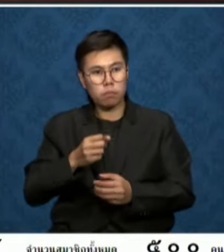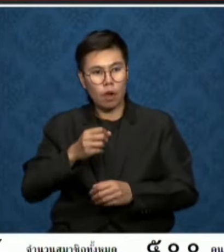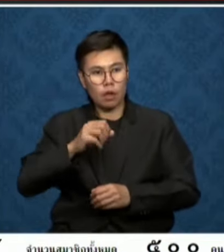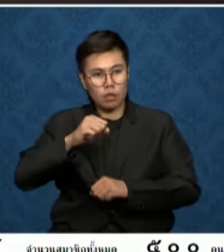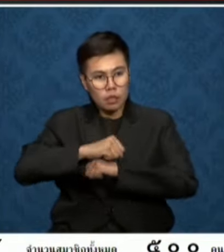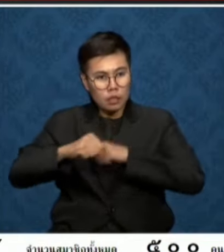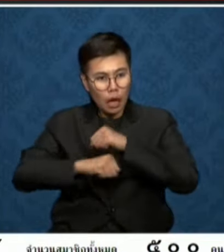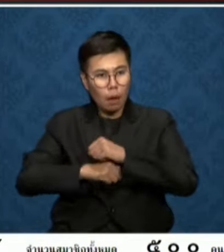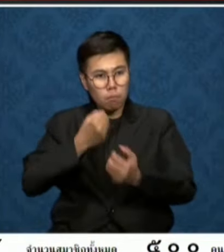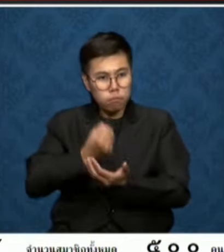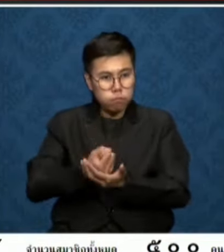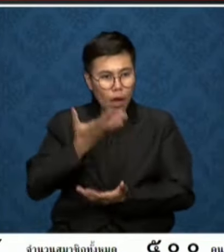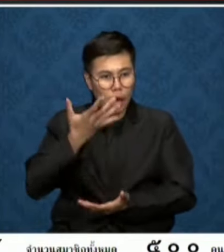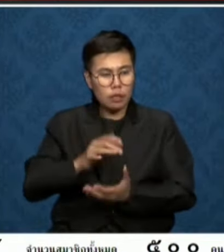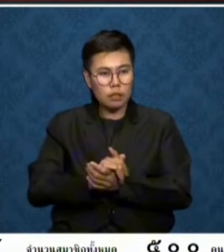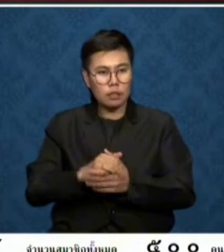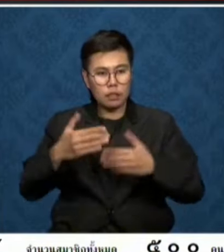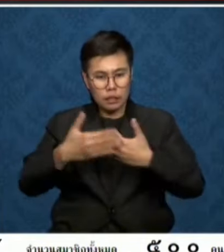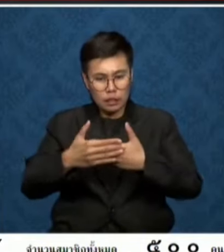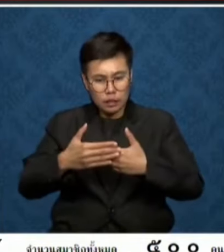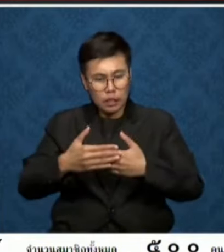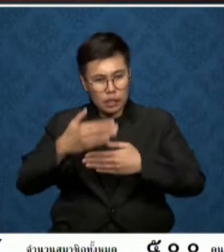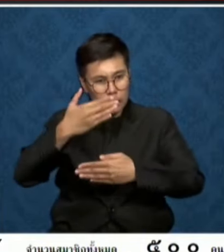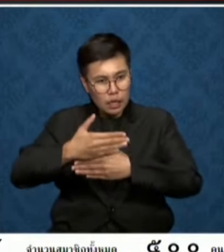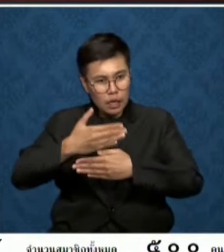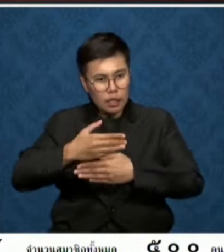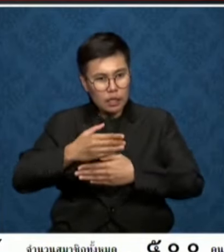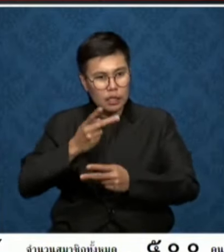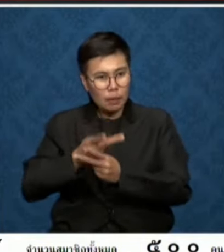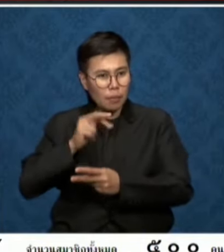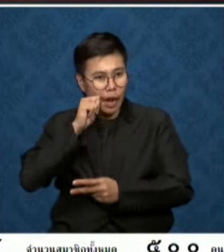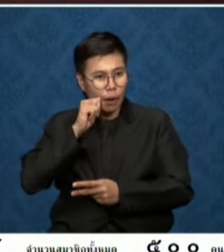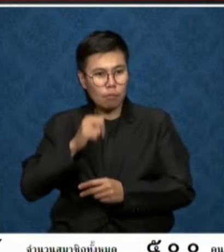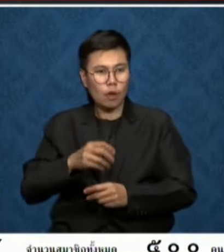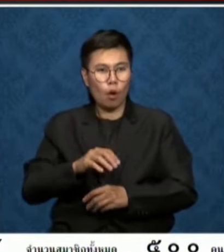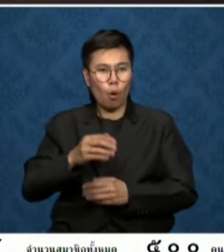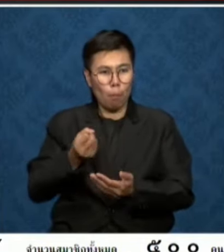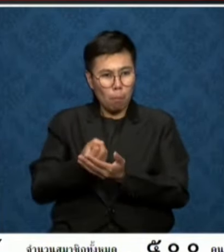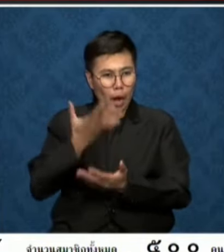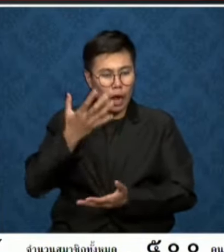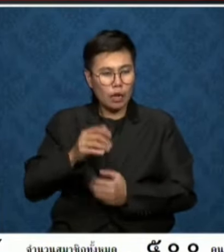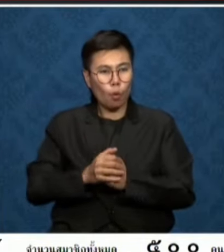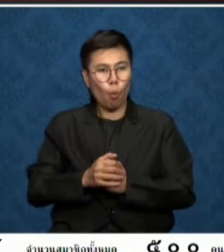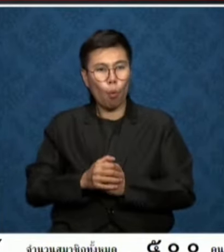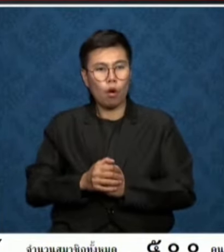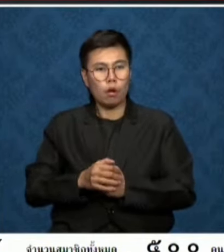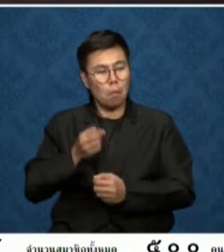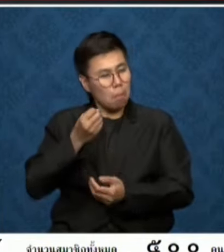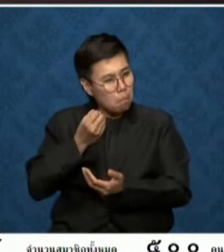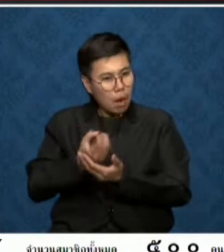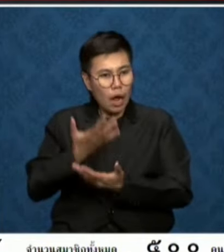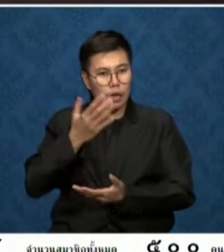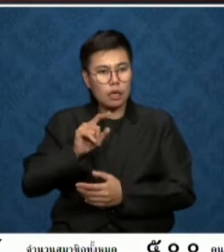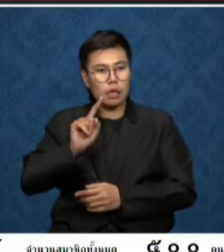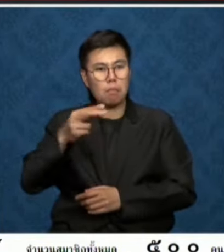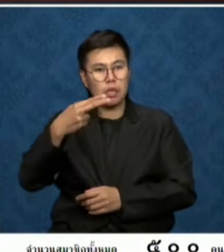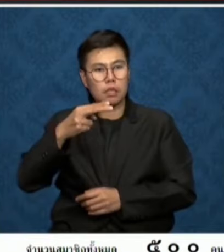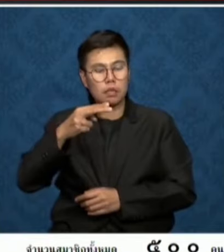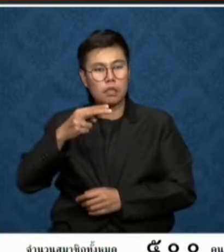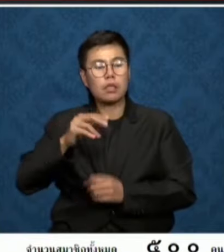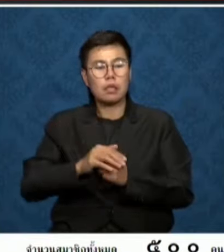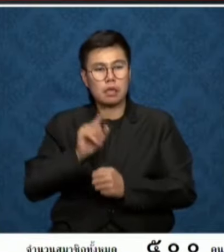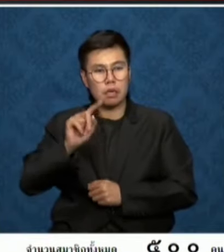ครับเขื่อนขนาดเล็กครับแพงกว่ายุโรป4เท่าในขณะที่โซล่าแบบลอยน้ำเนี่ยแพงกว่าสหภาพยุโรปถึง 10,000 บาทต่อกิโล